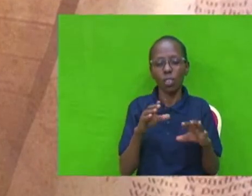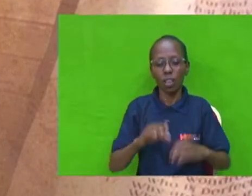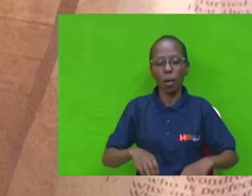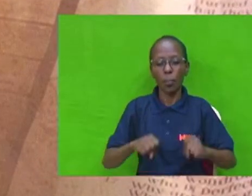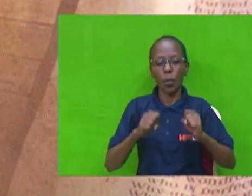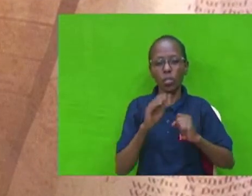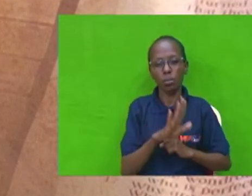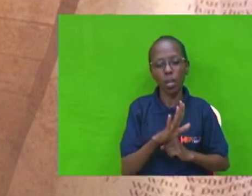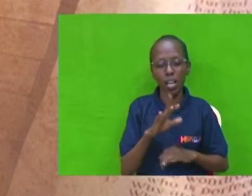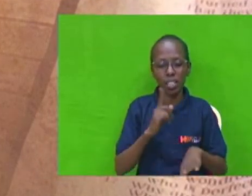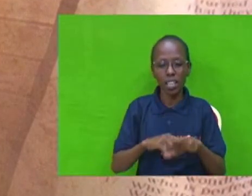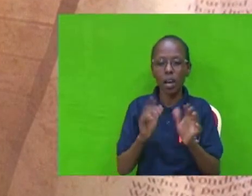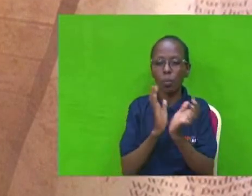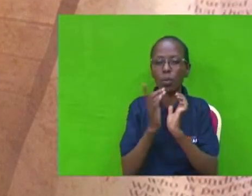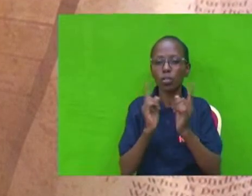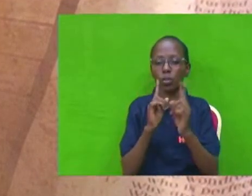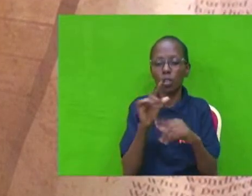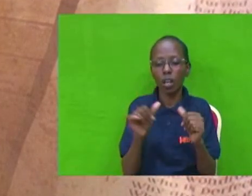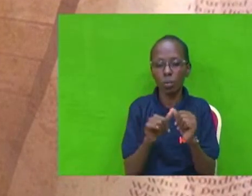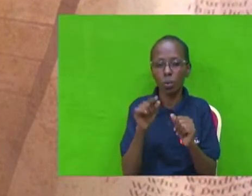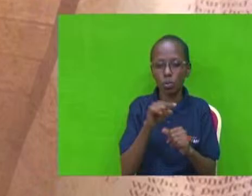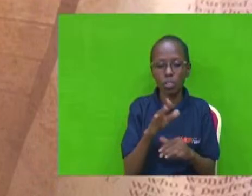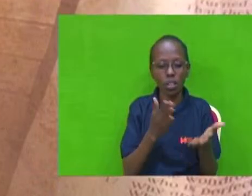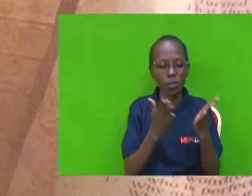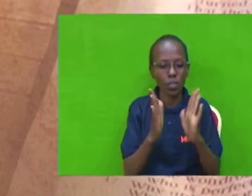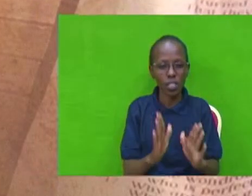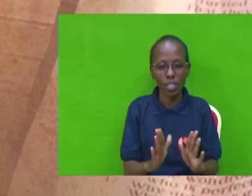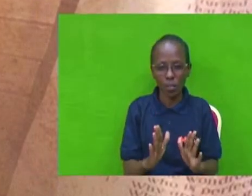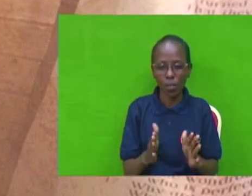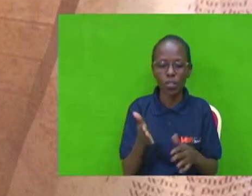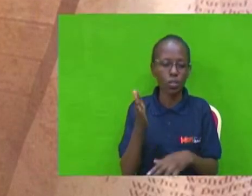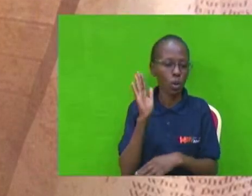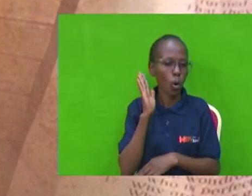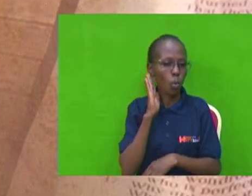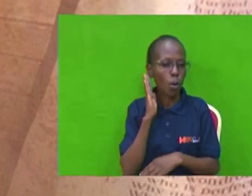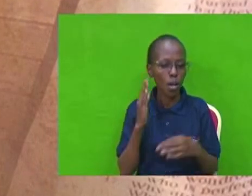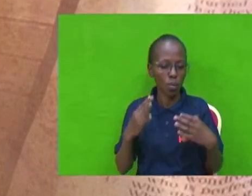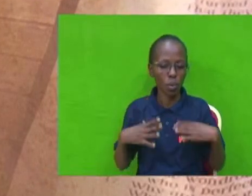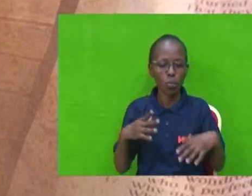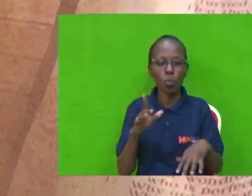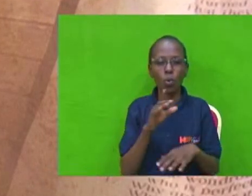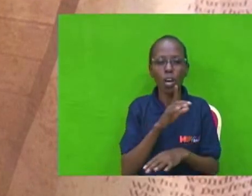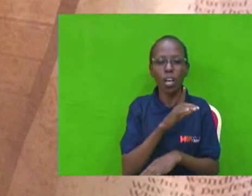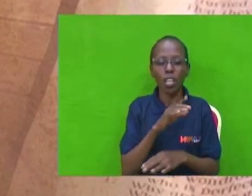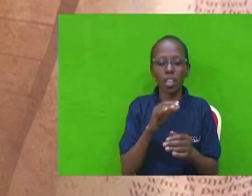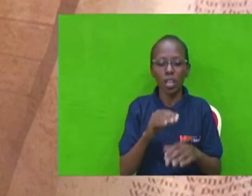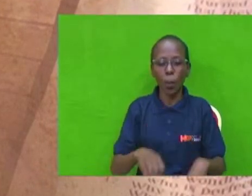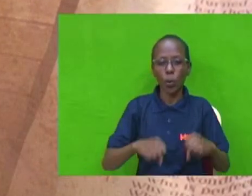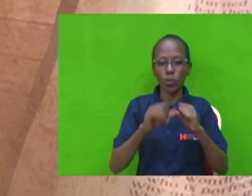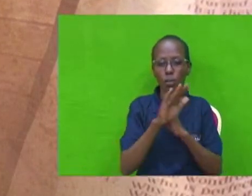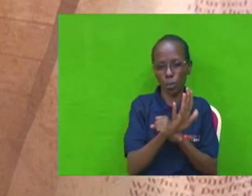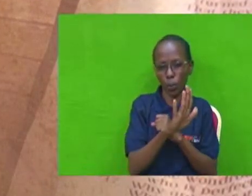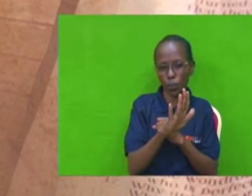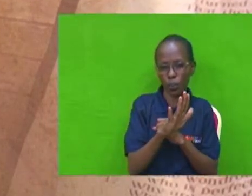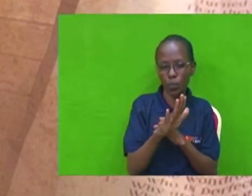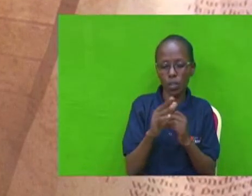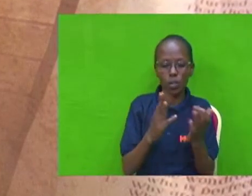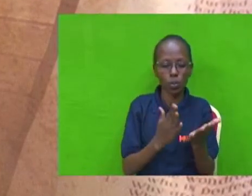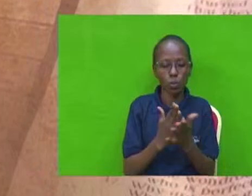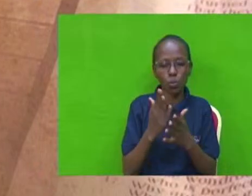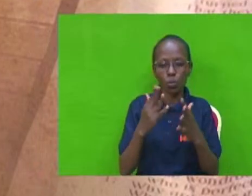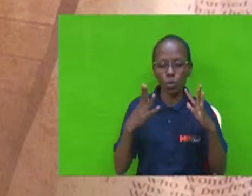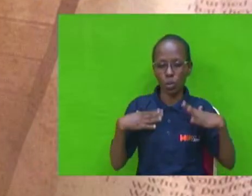kwamba Paulo anaposema sasa henyu watumwa watiini wao walio bwana zenu. Kwa njia ya